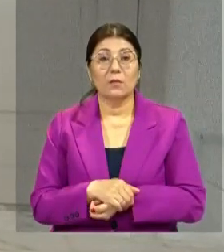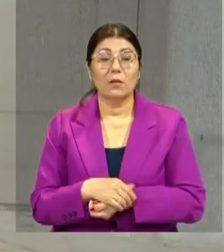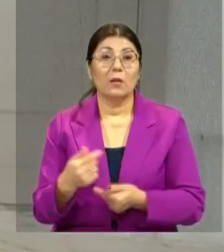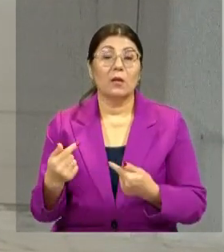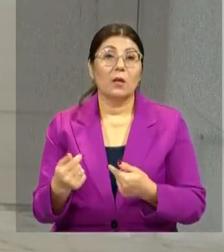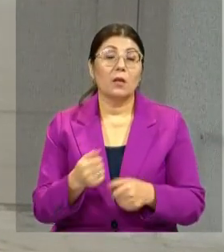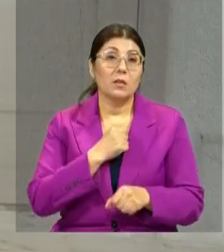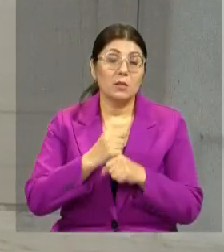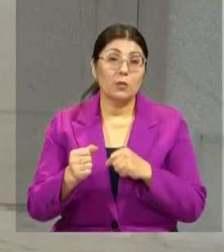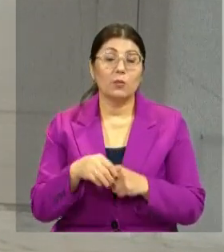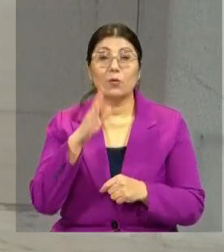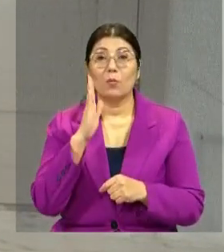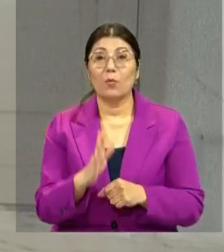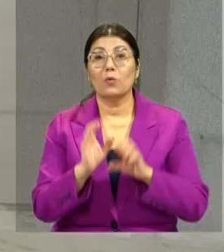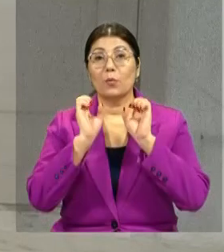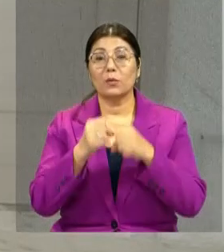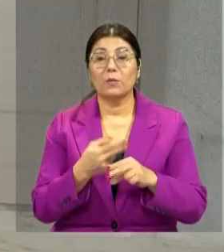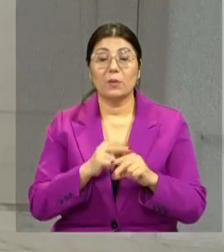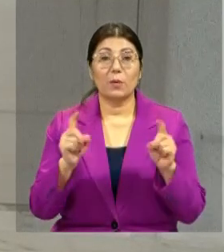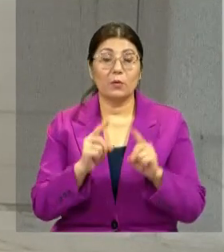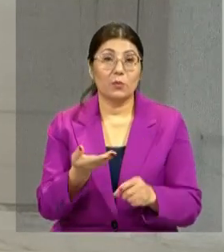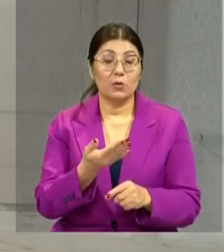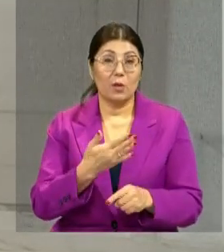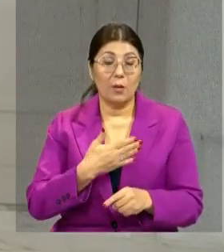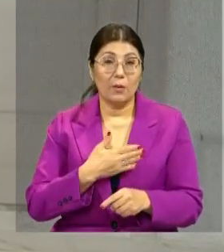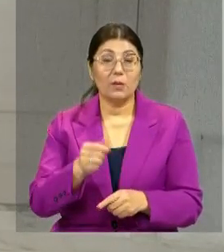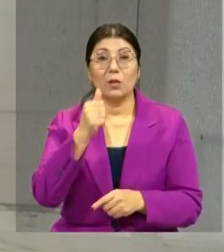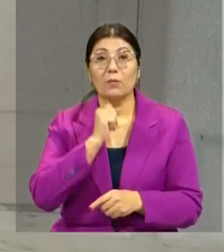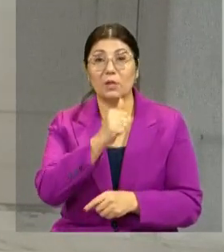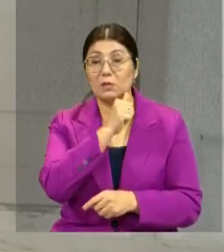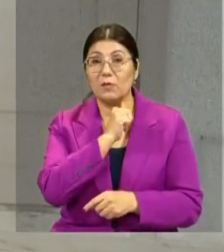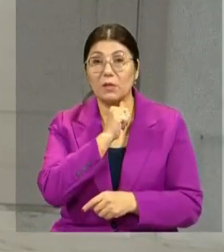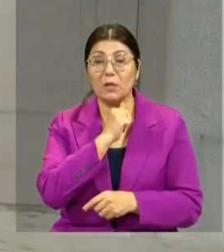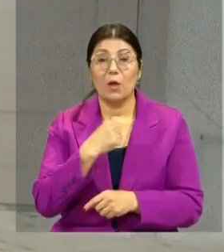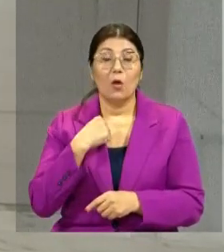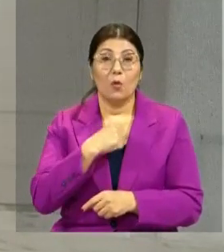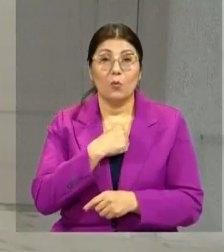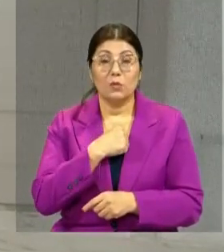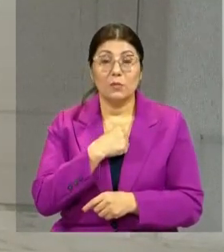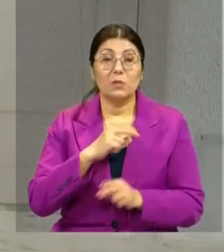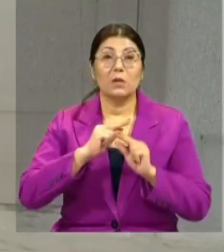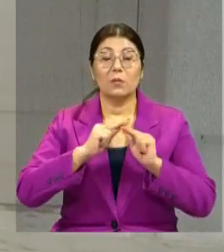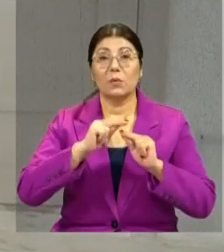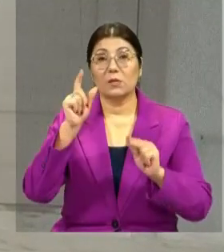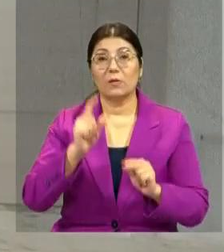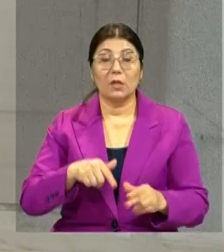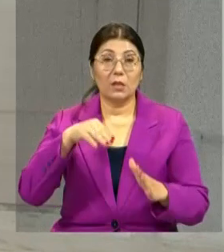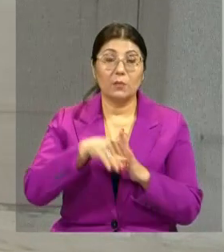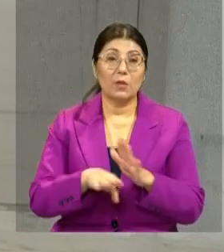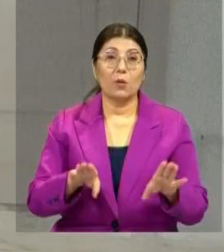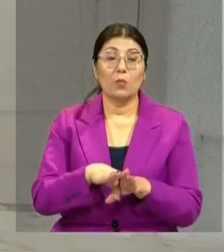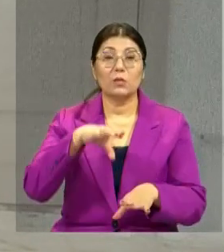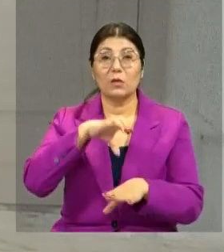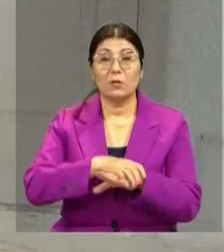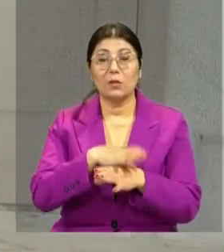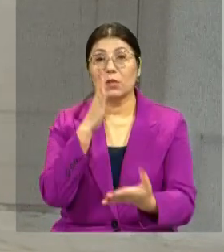көріп жүруі әбден мүмкін. Өйткені бізде оны жасырады. Тіпті біздің өзіміздің көзі ашық ұстаздардың арасында да сондай деректер